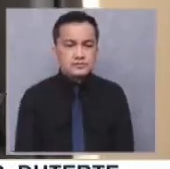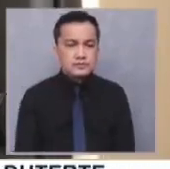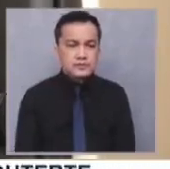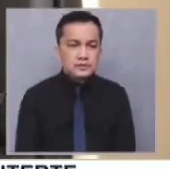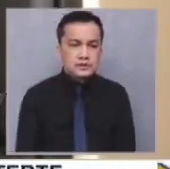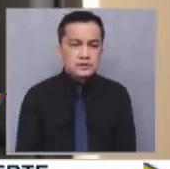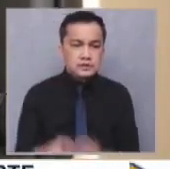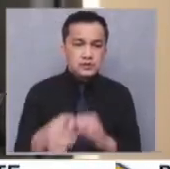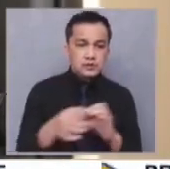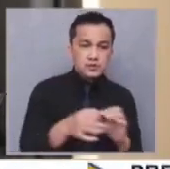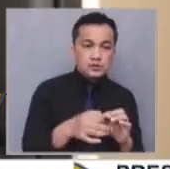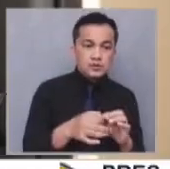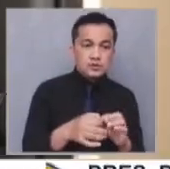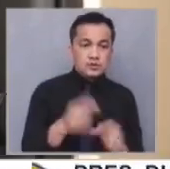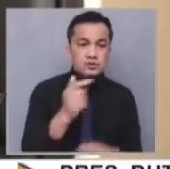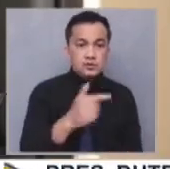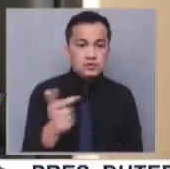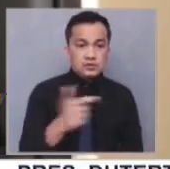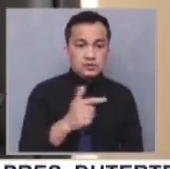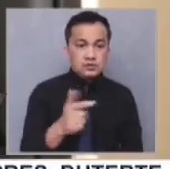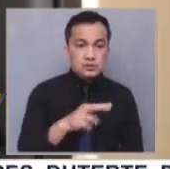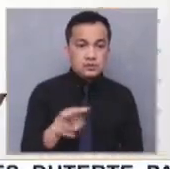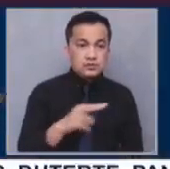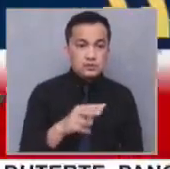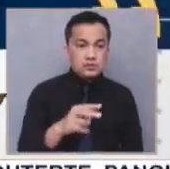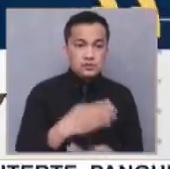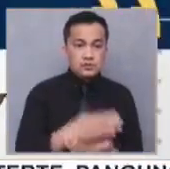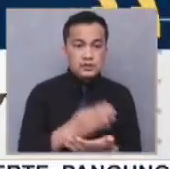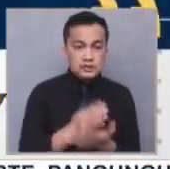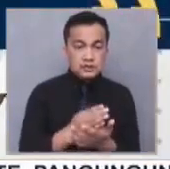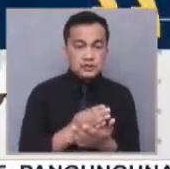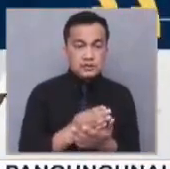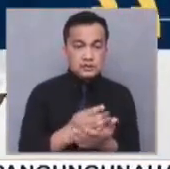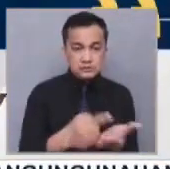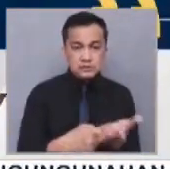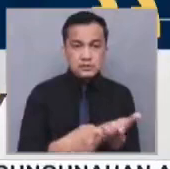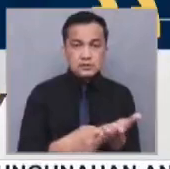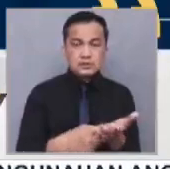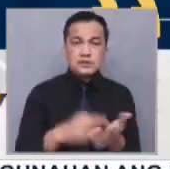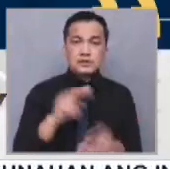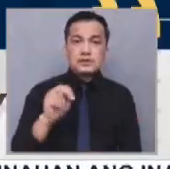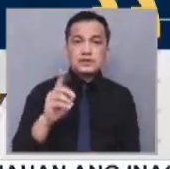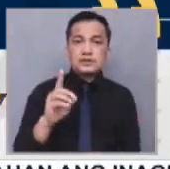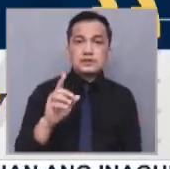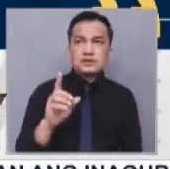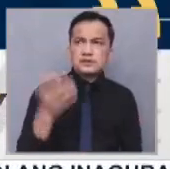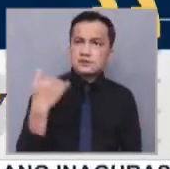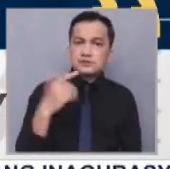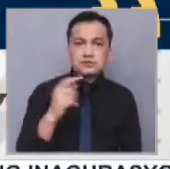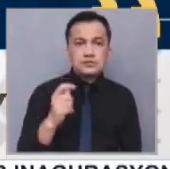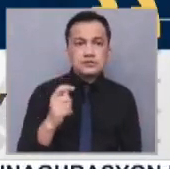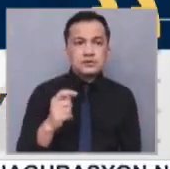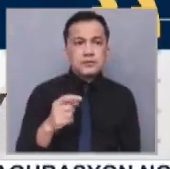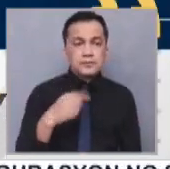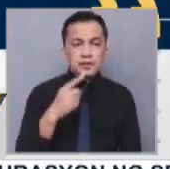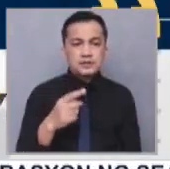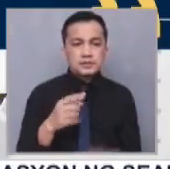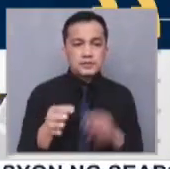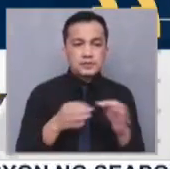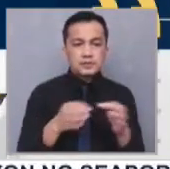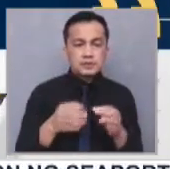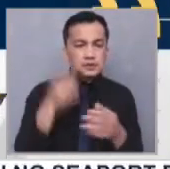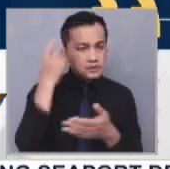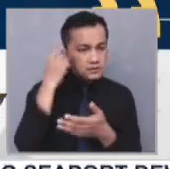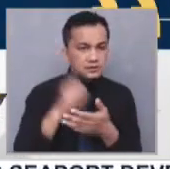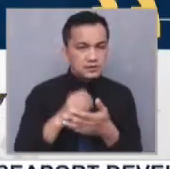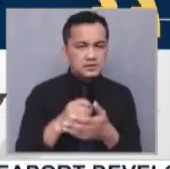2022 budget deliberation ng Department of National Defense noong Martes. Pero paliwanag ng kalihim, asymptomatic,